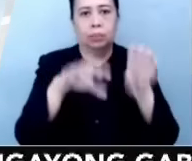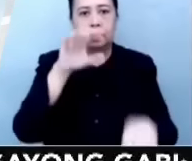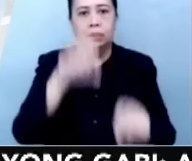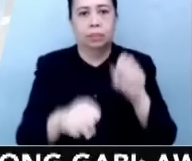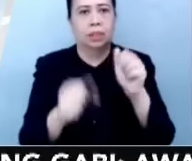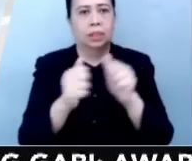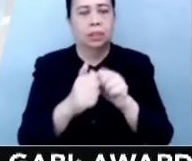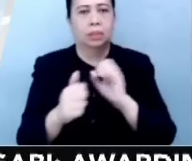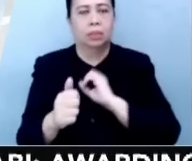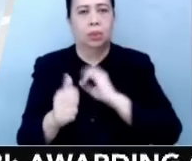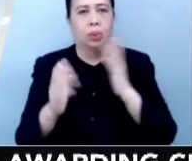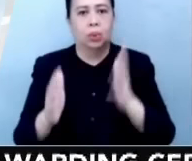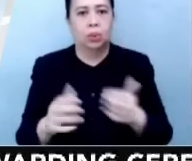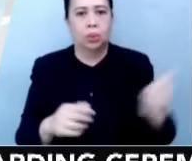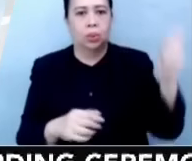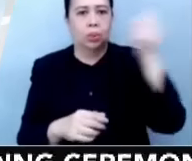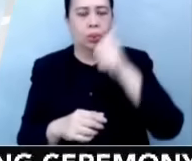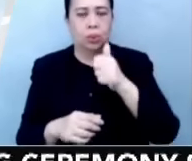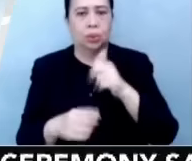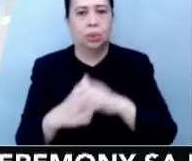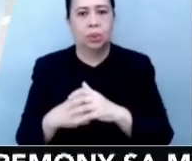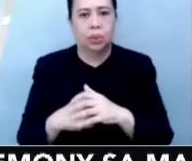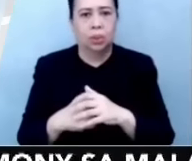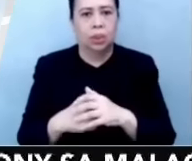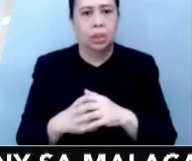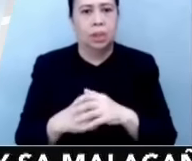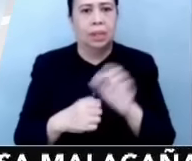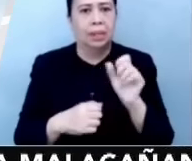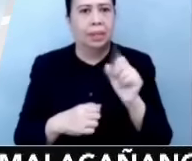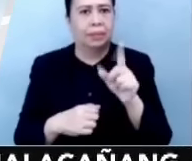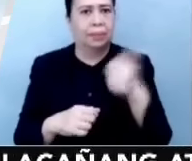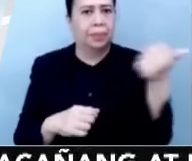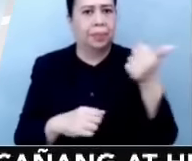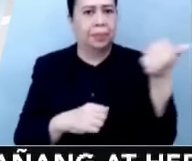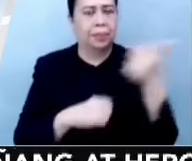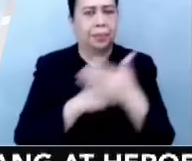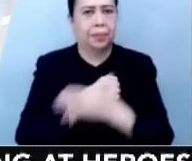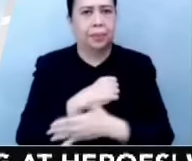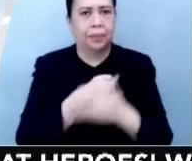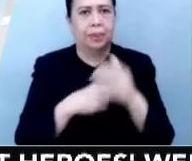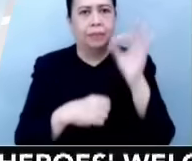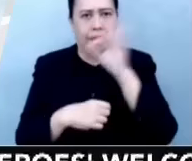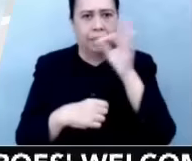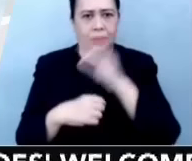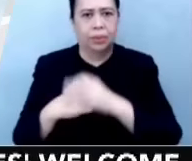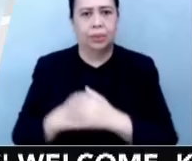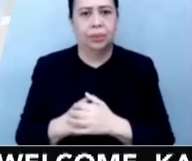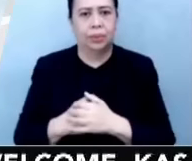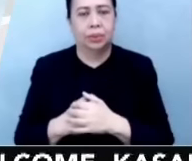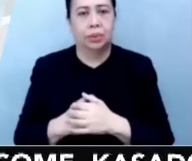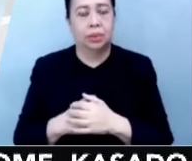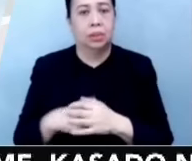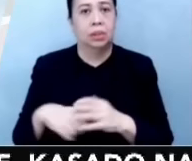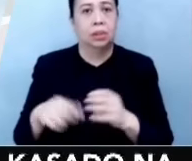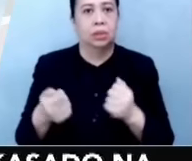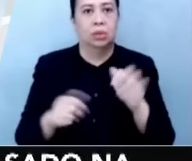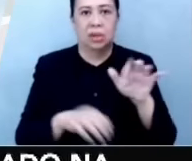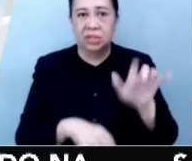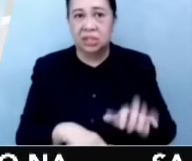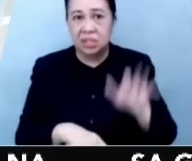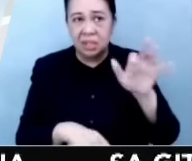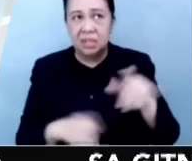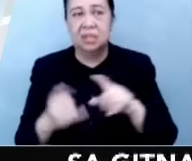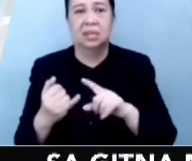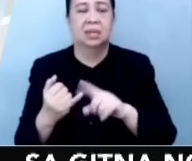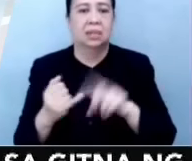may-ari na isang Iranian at 11 iba pa na puro Pilipino na. Ito yung mga cashier, yung